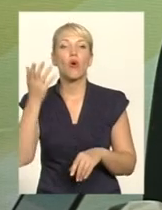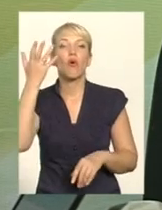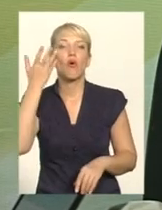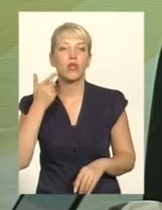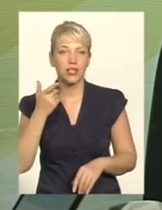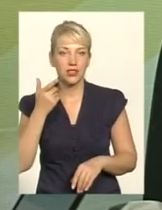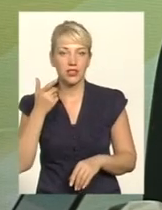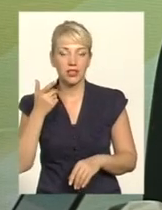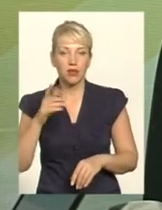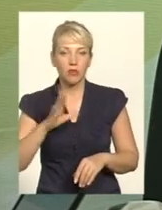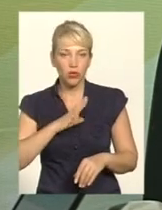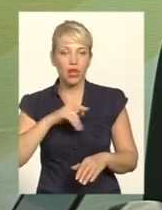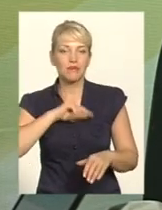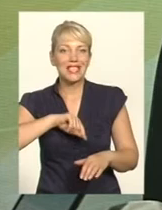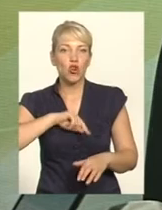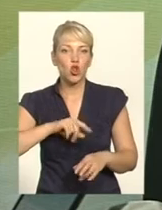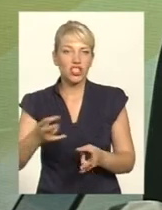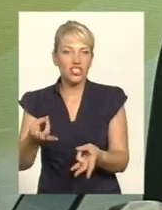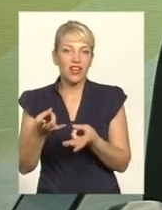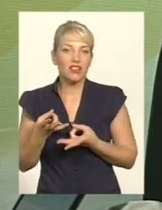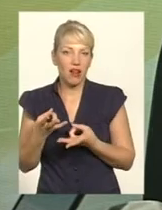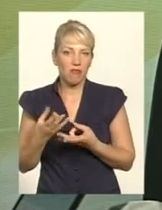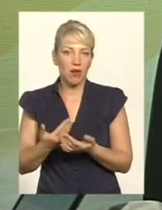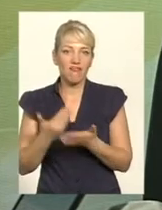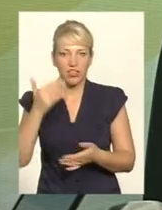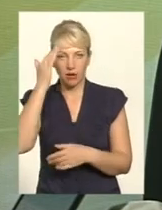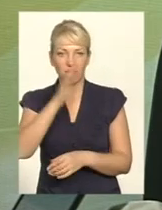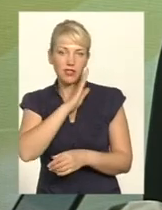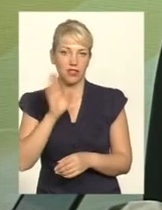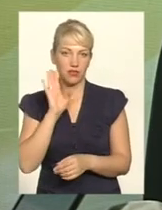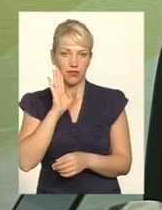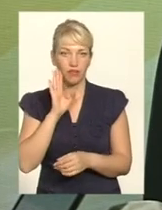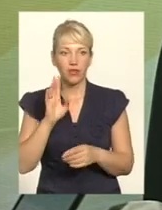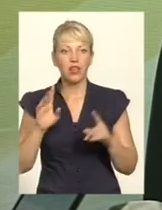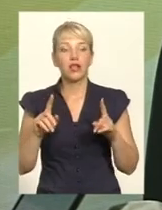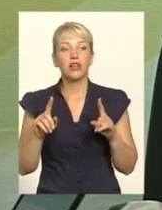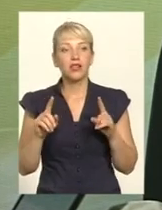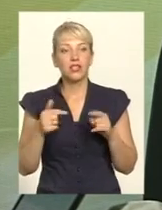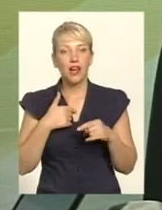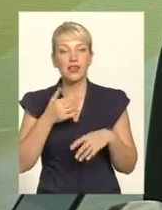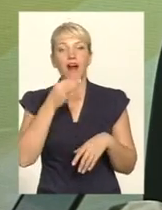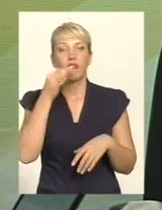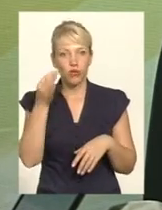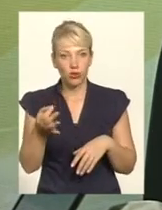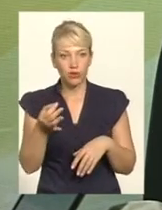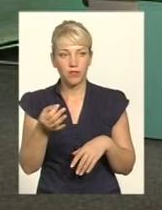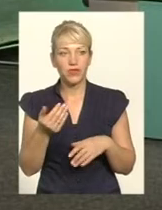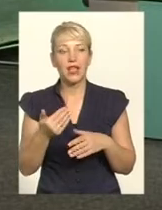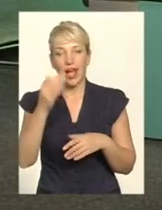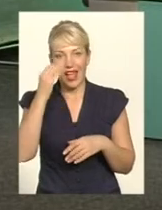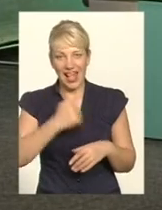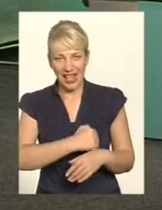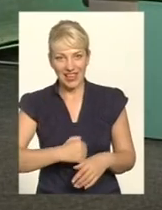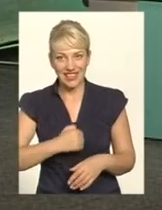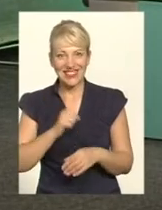колись зазнали такої психологічної травми через розлучення батьків. Тому що, я ж кажу, це може бути агресія направлена,